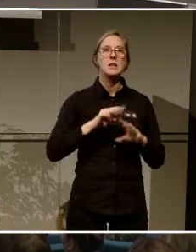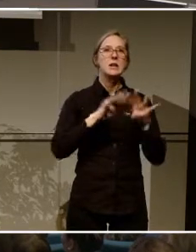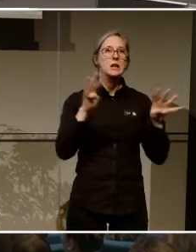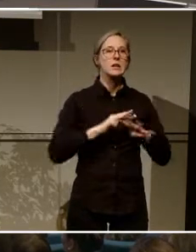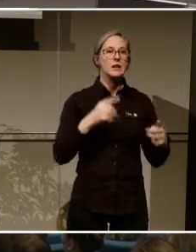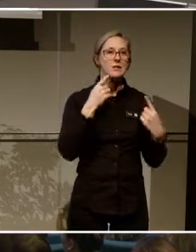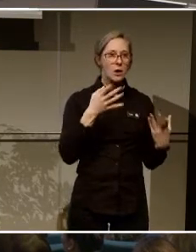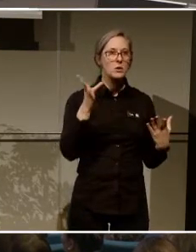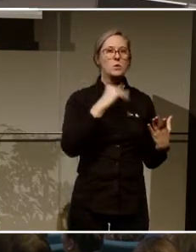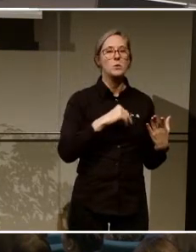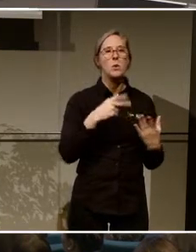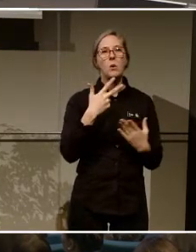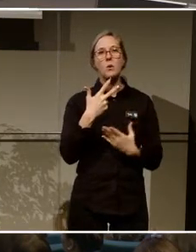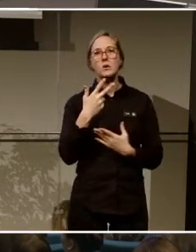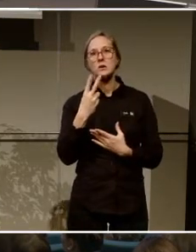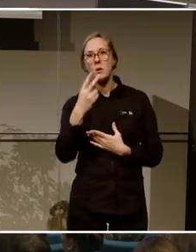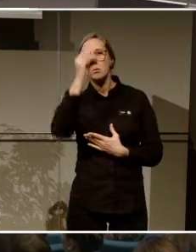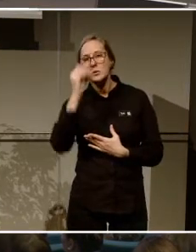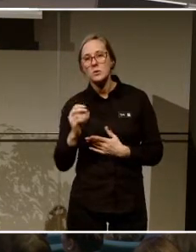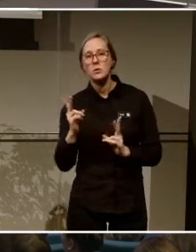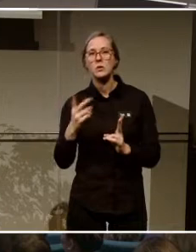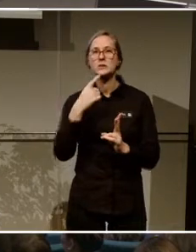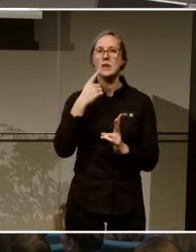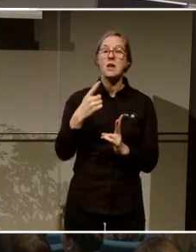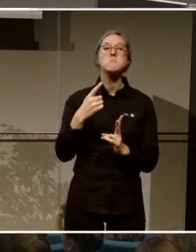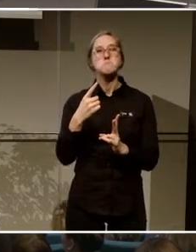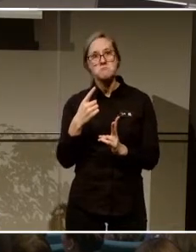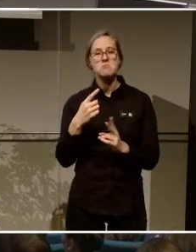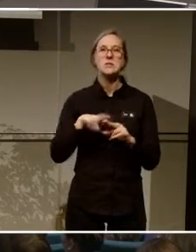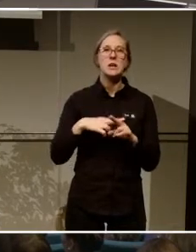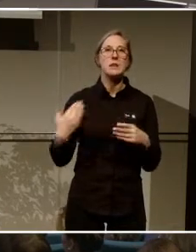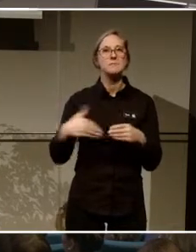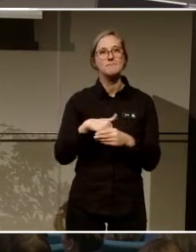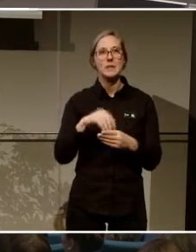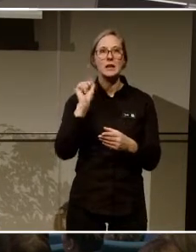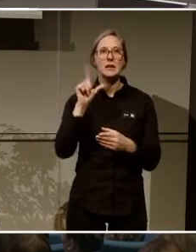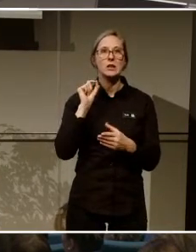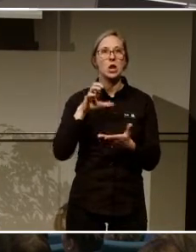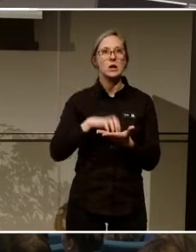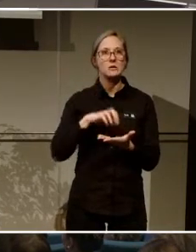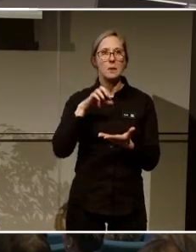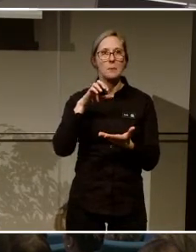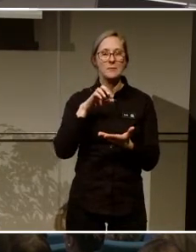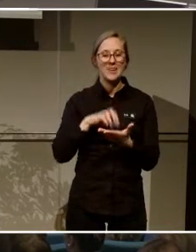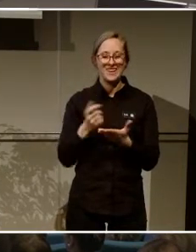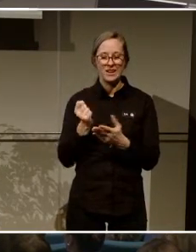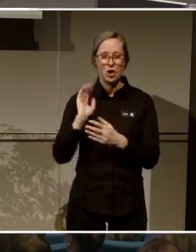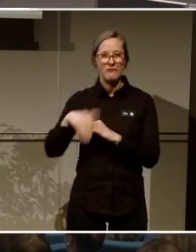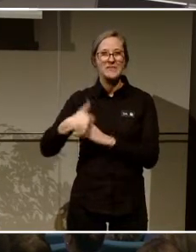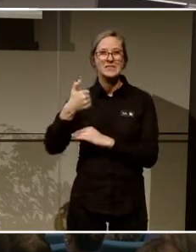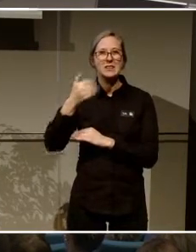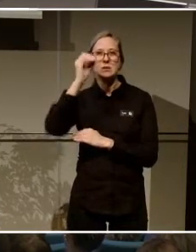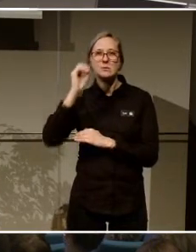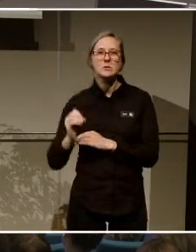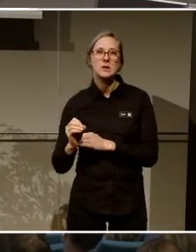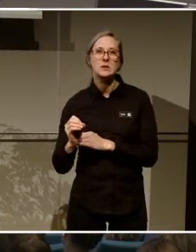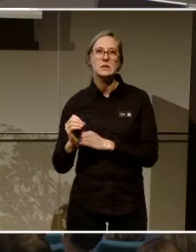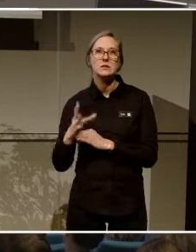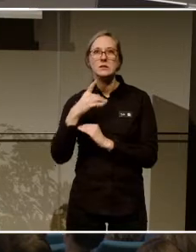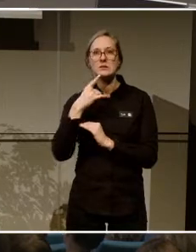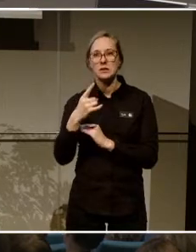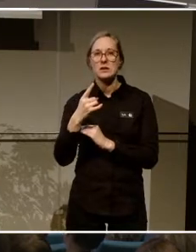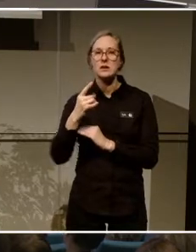dagligen så är det 82% som också känner sig delaktiga i det digitala samhället. Och strax över 60% av de som använder